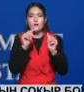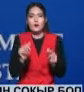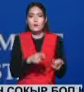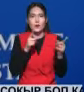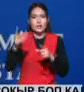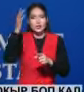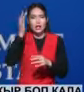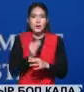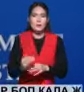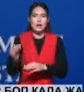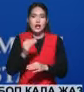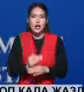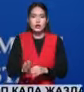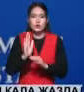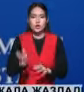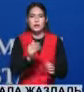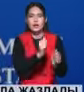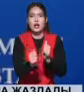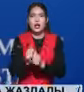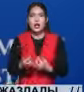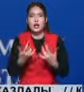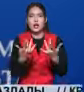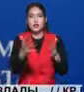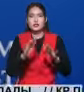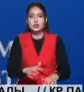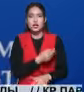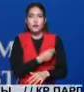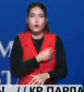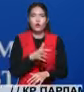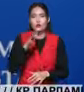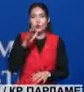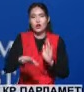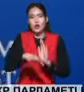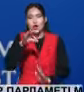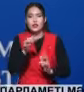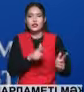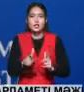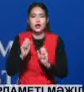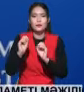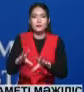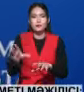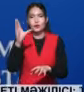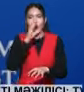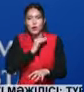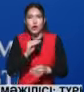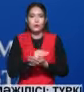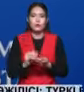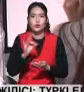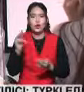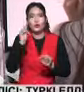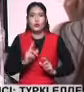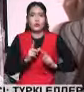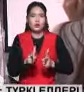халықаралық стандартына көшеміз. Онда әр талапкердің өзі тестілеу орнын уақытын таңдайды. Дайындалады, тапсырады, сертификат алады, сонымен оқуға